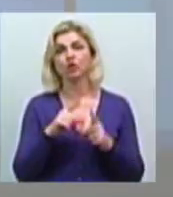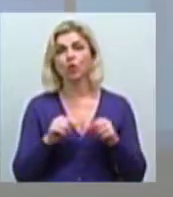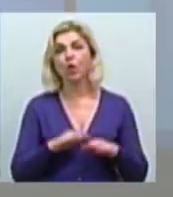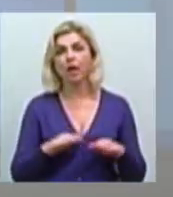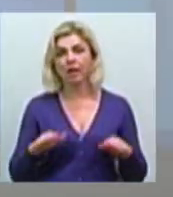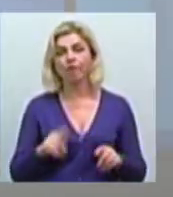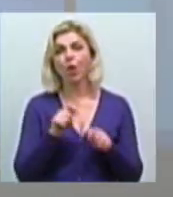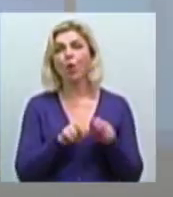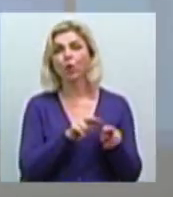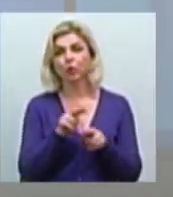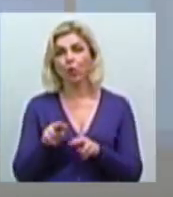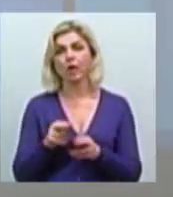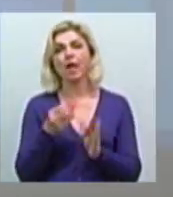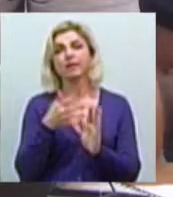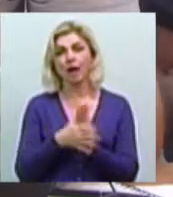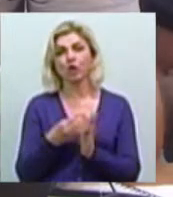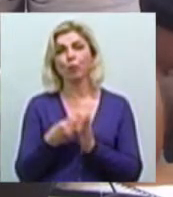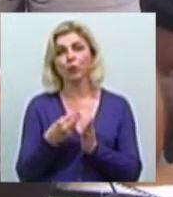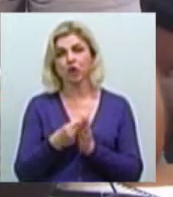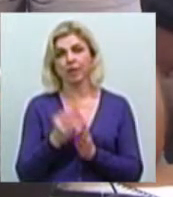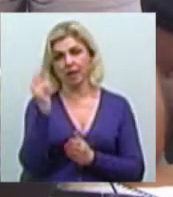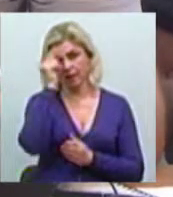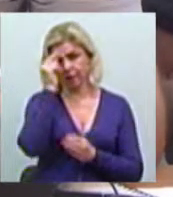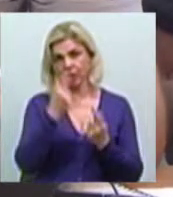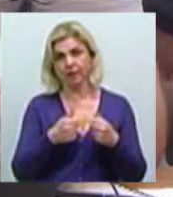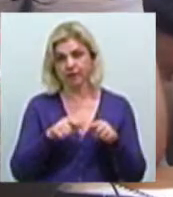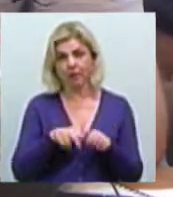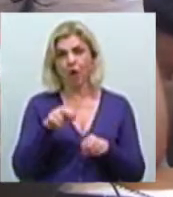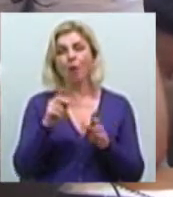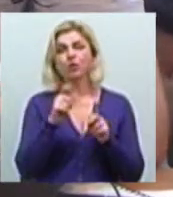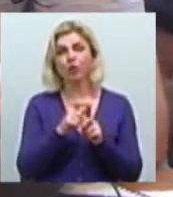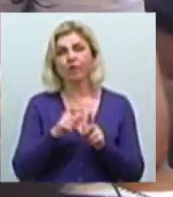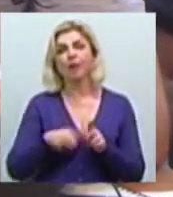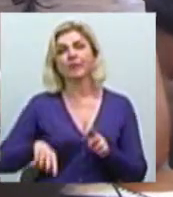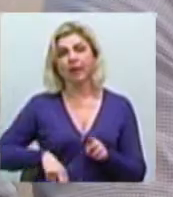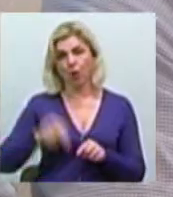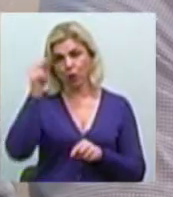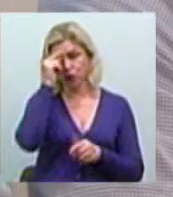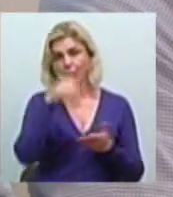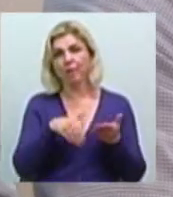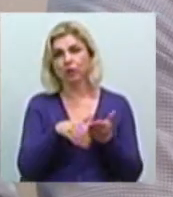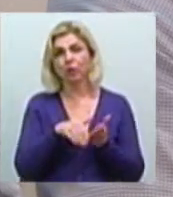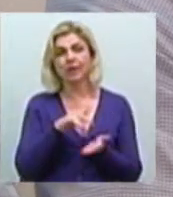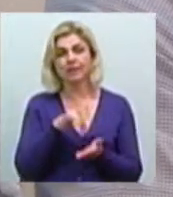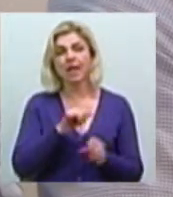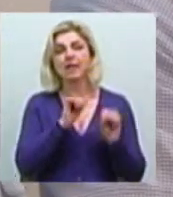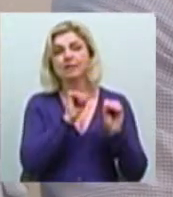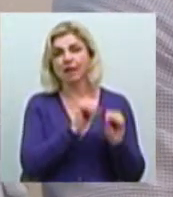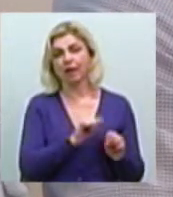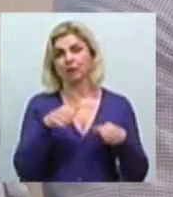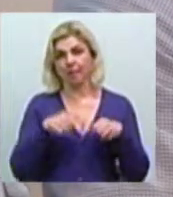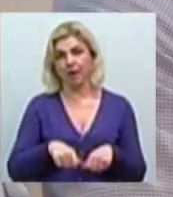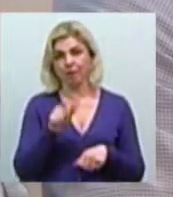бюджетів навчальних закладів. За словами координатора проєкту, директора учбово-методичного центру захисту прав людини Бориса